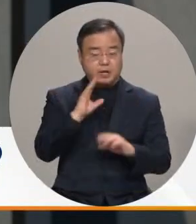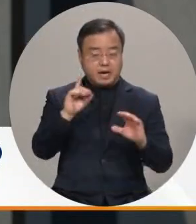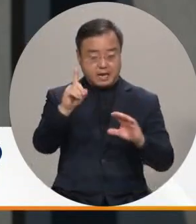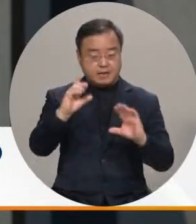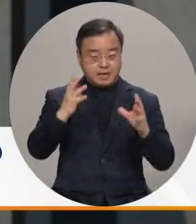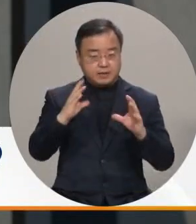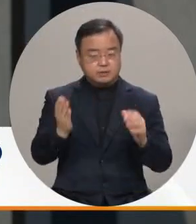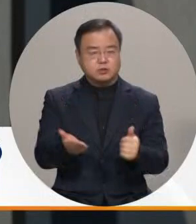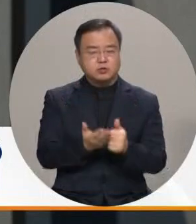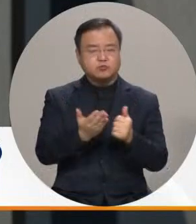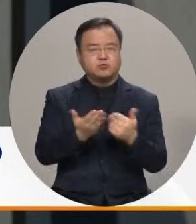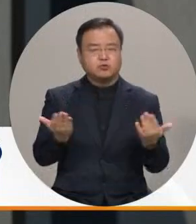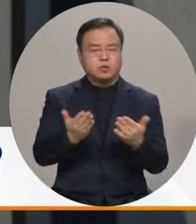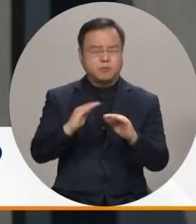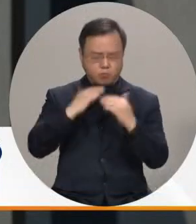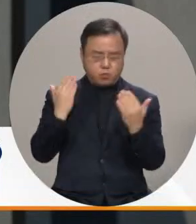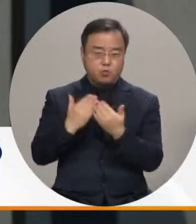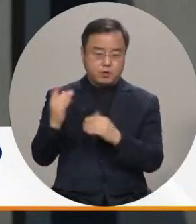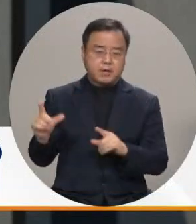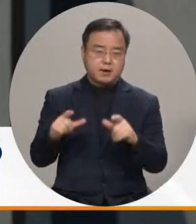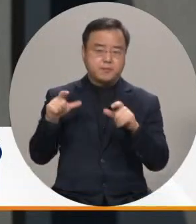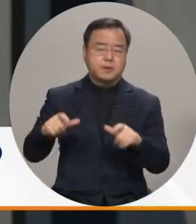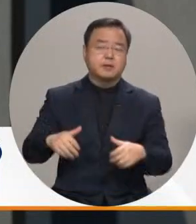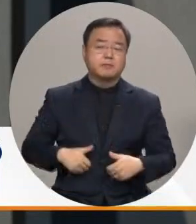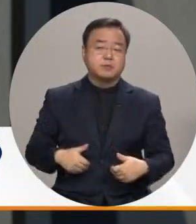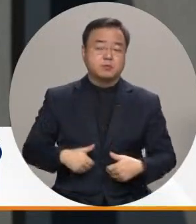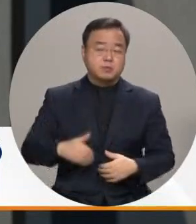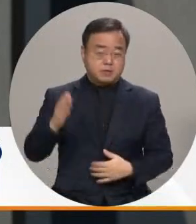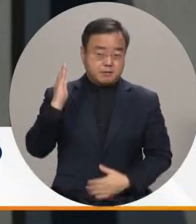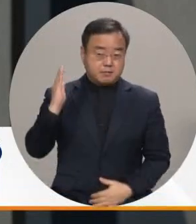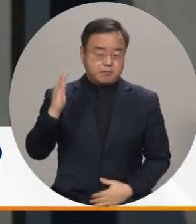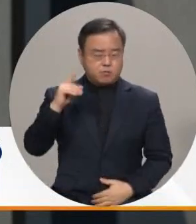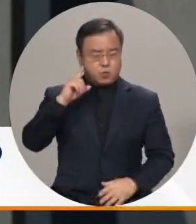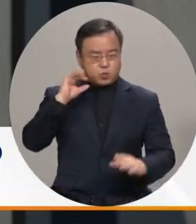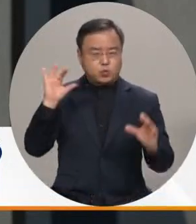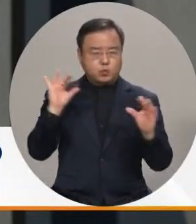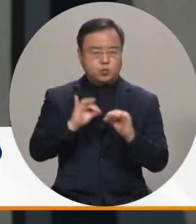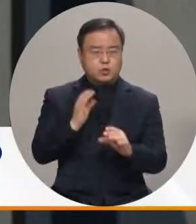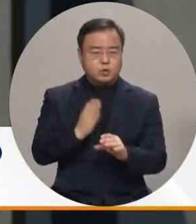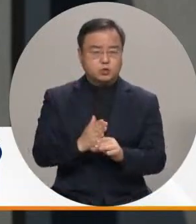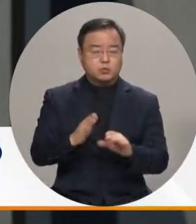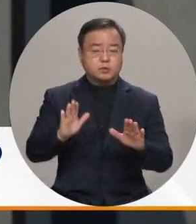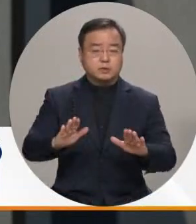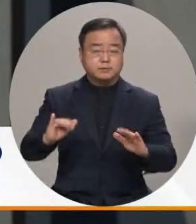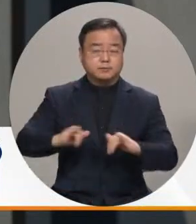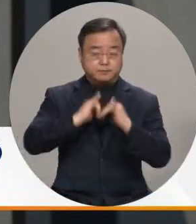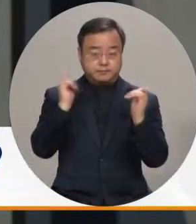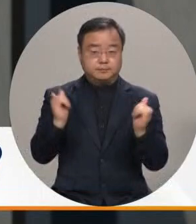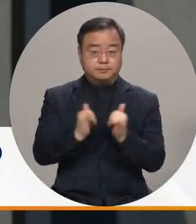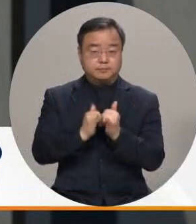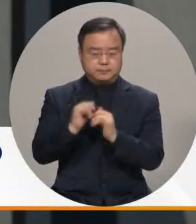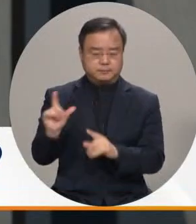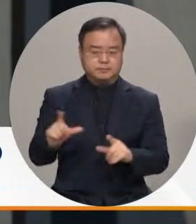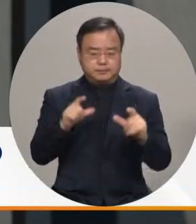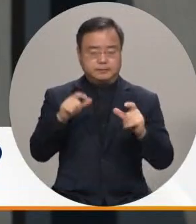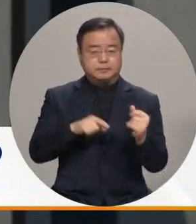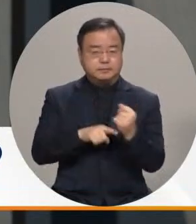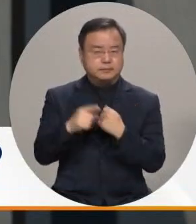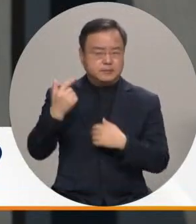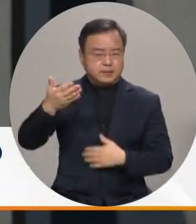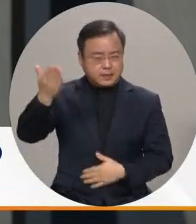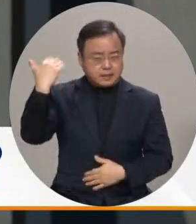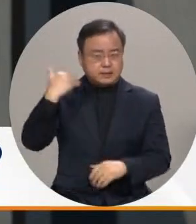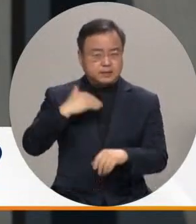필요하다라고 하죠 그래서 여기에 저희가 동의하는 부분이 있고요 현대 사회에서 마을의 의미는 옛날하고 똑같은